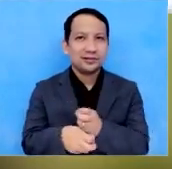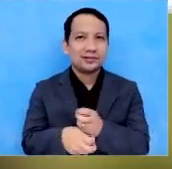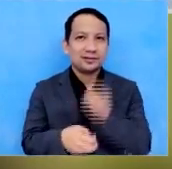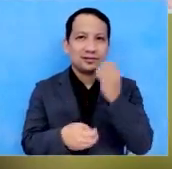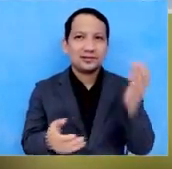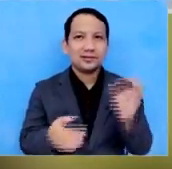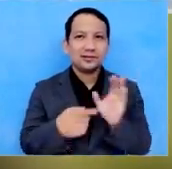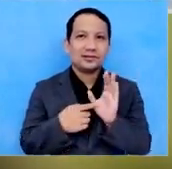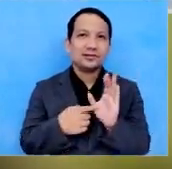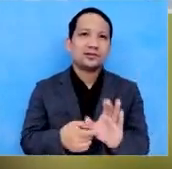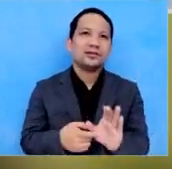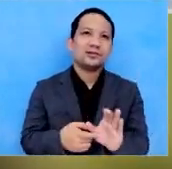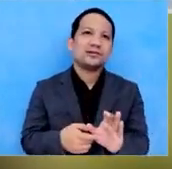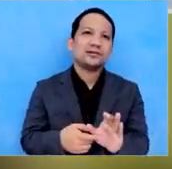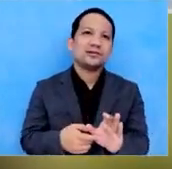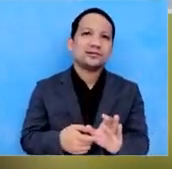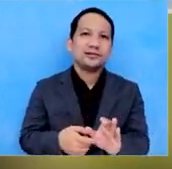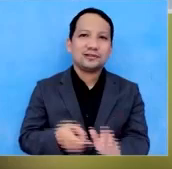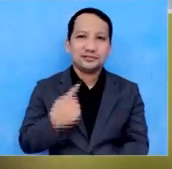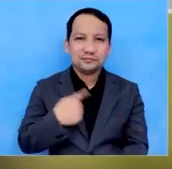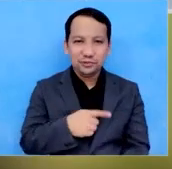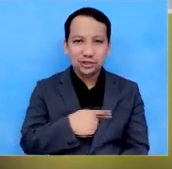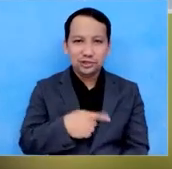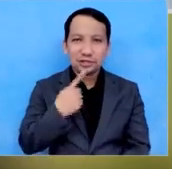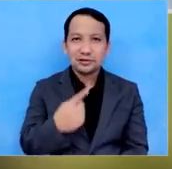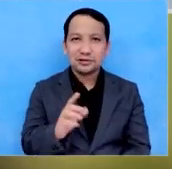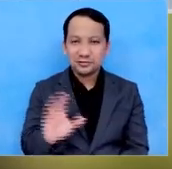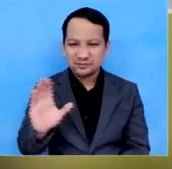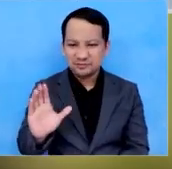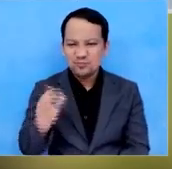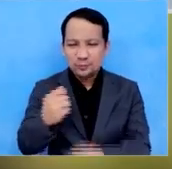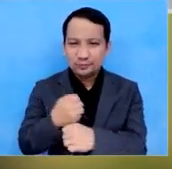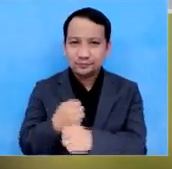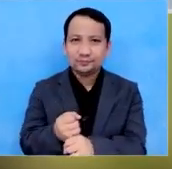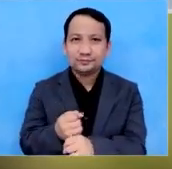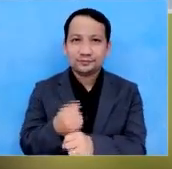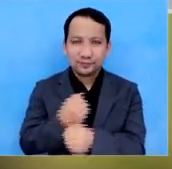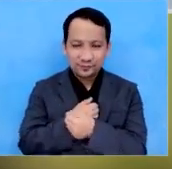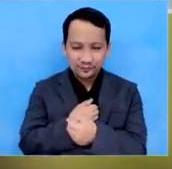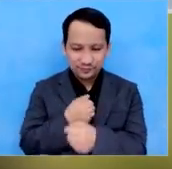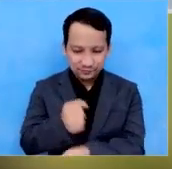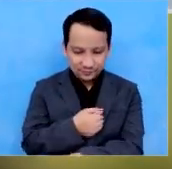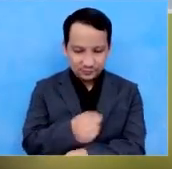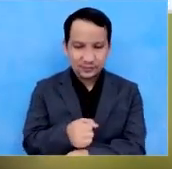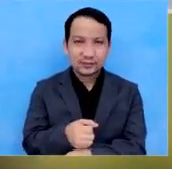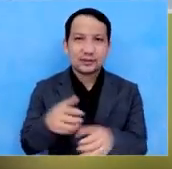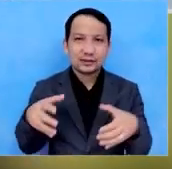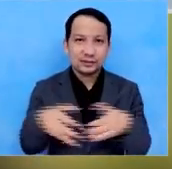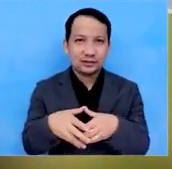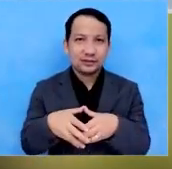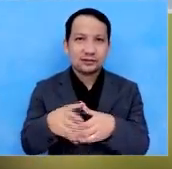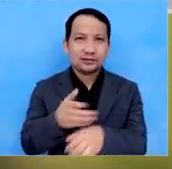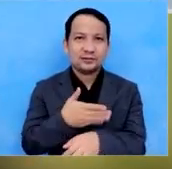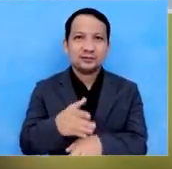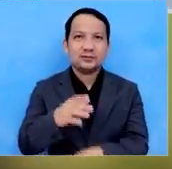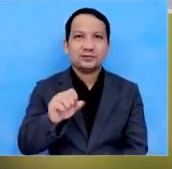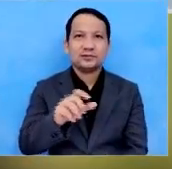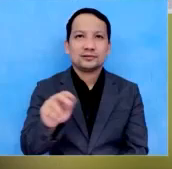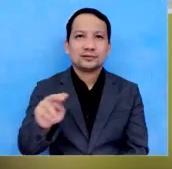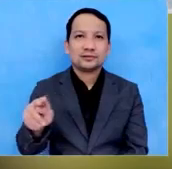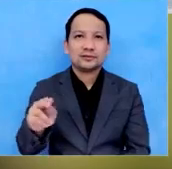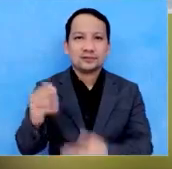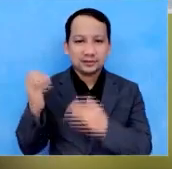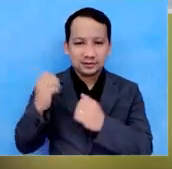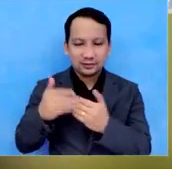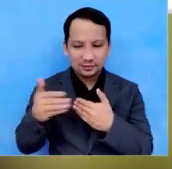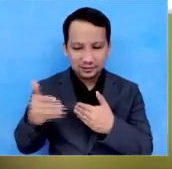parang inspiration pagdating po sa paggawa ng love song. So, kaya po namin nabuo yung Sana. So, nandun pa lang ako sa stage na yun, Sana.